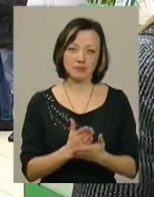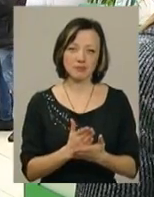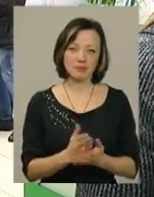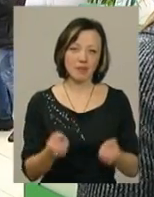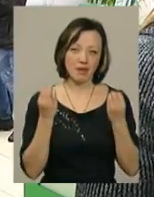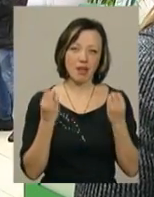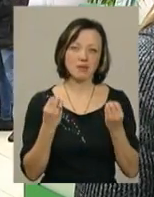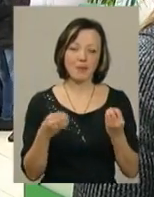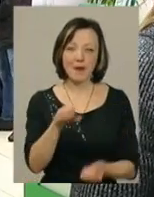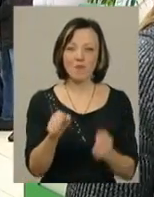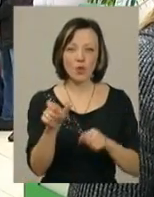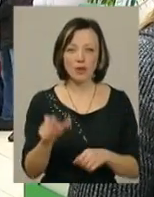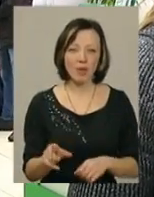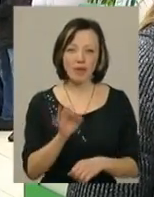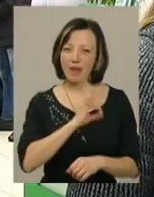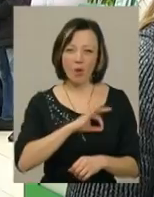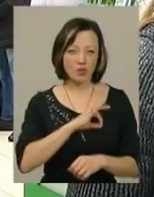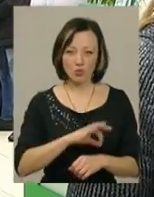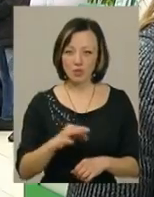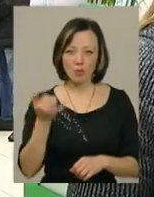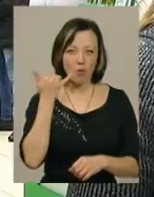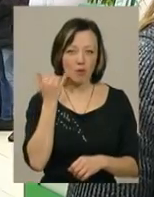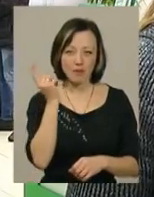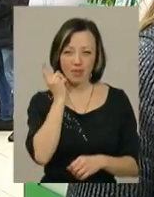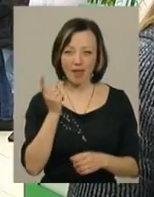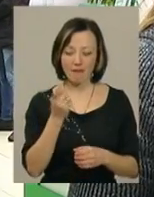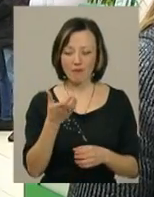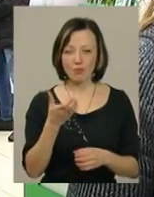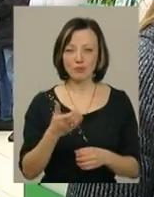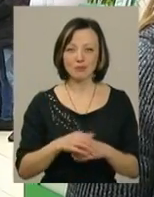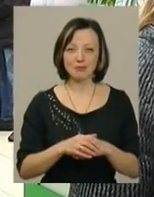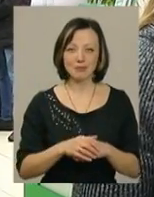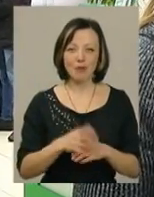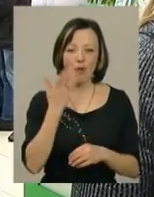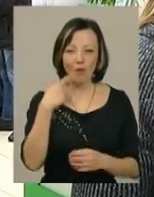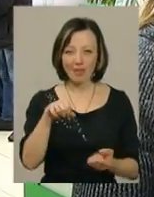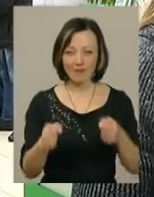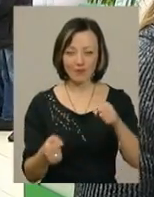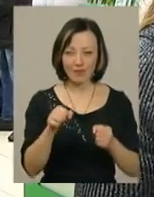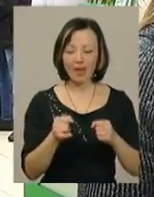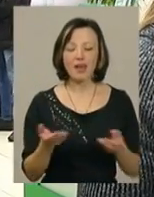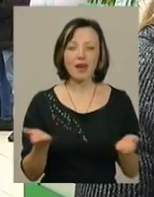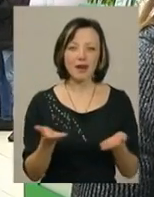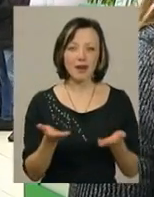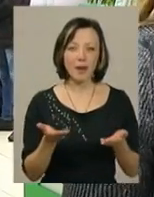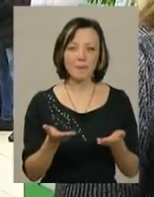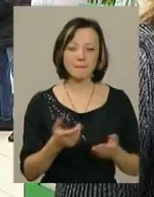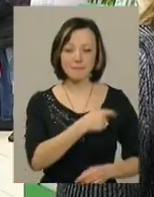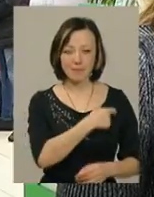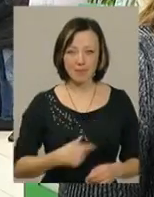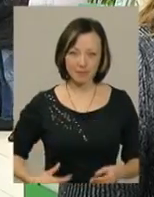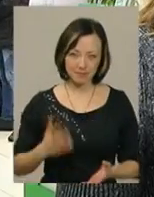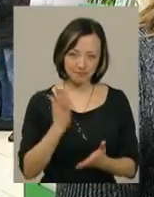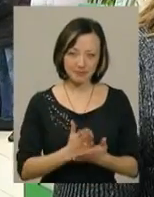класним водієм, яка не користується мобільним телефоном за кермом, яка присипає свій